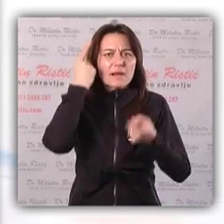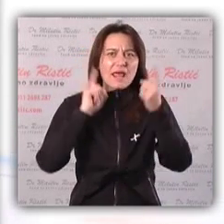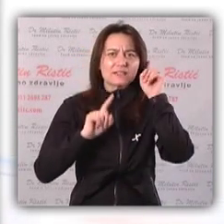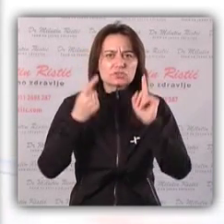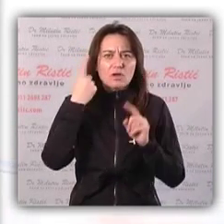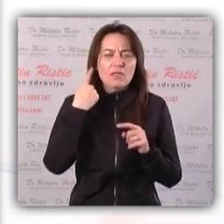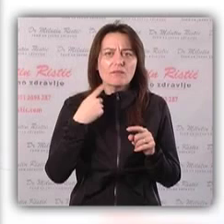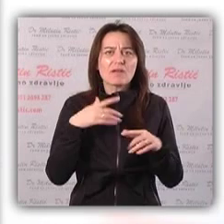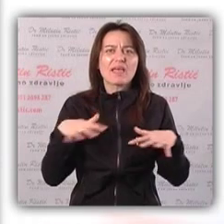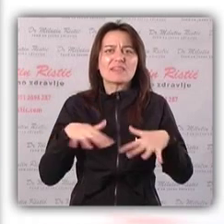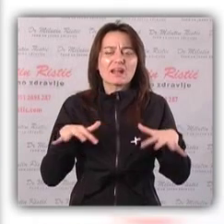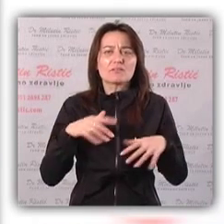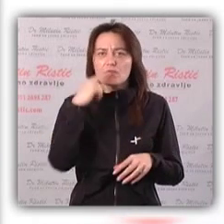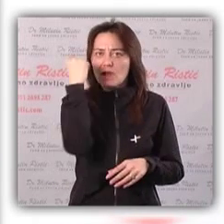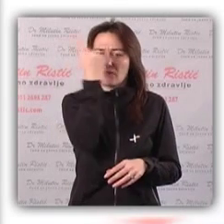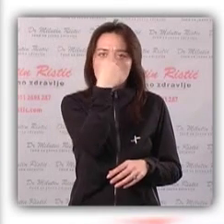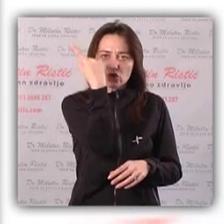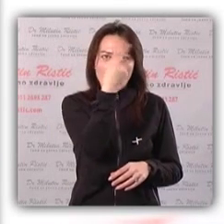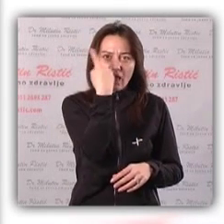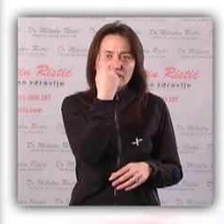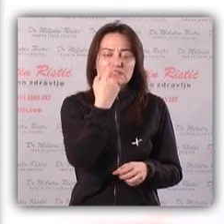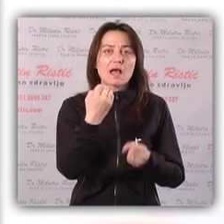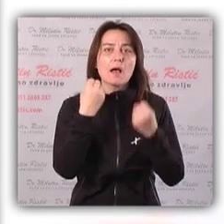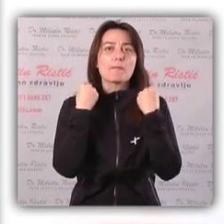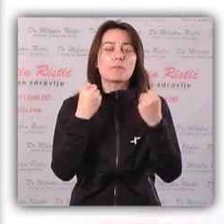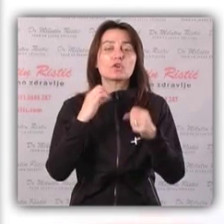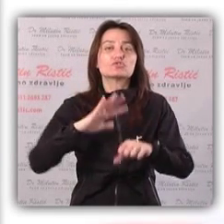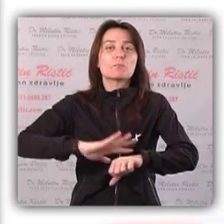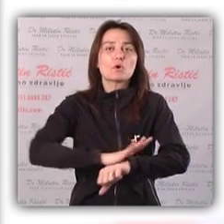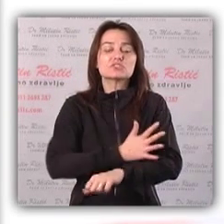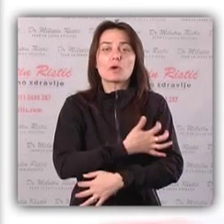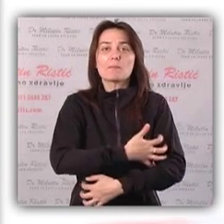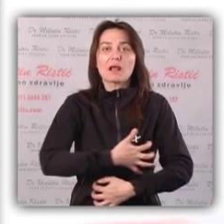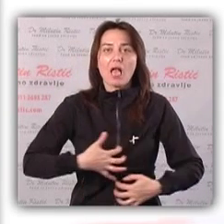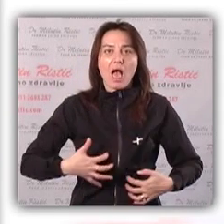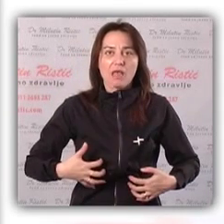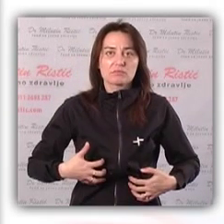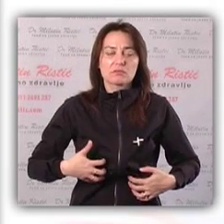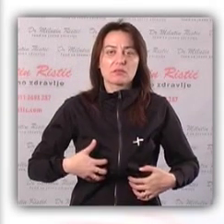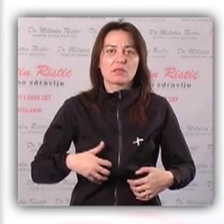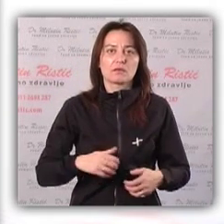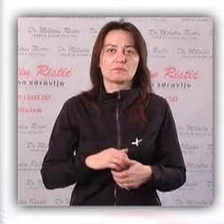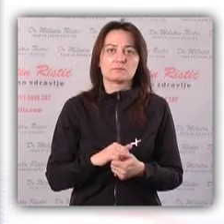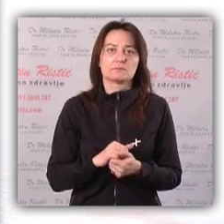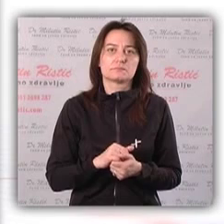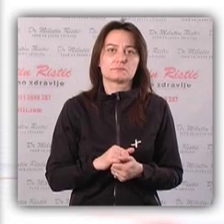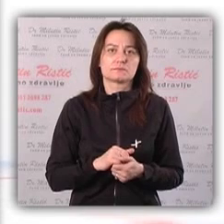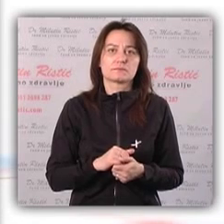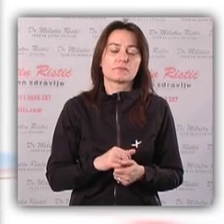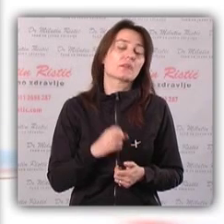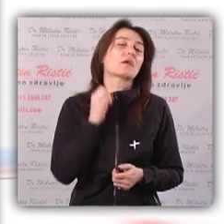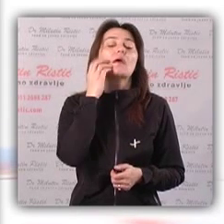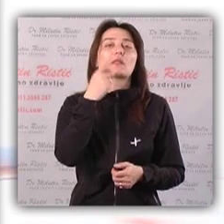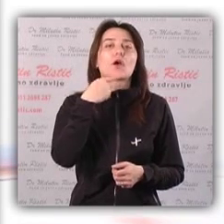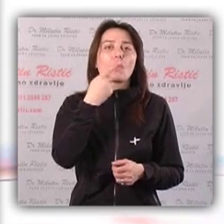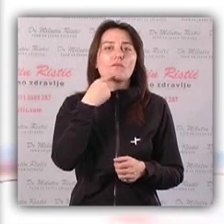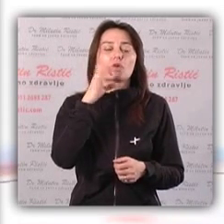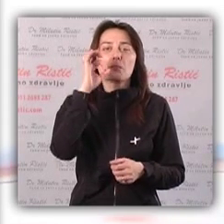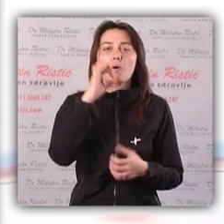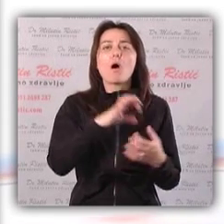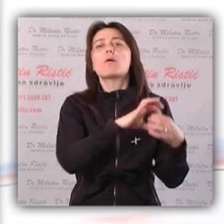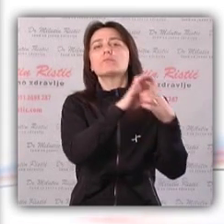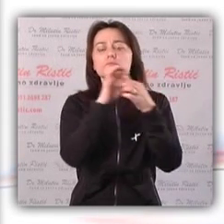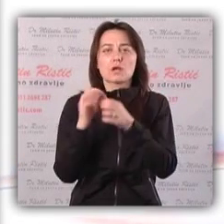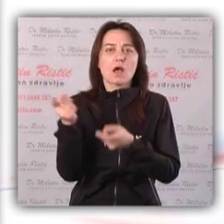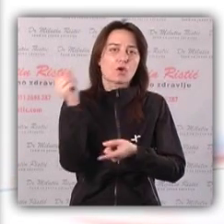posljedničnim hladnim preznojavanjem, drhtavicom, vrtoglavicama, pojačanim osjećajem gladi i lupanjem srca.